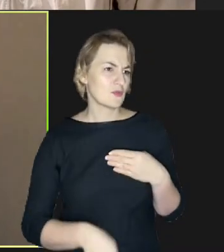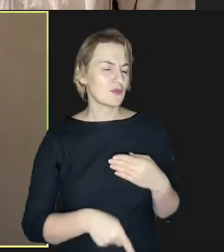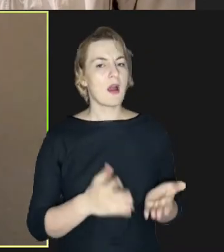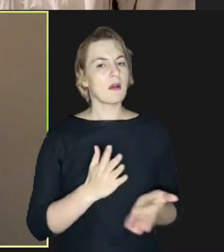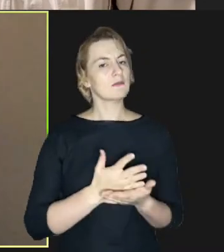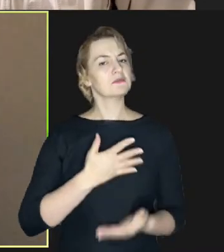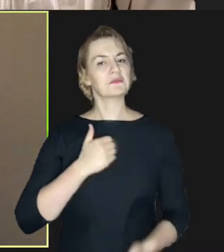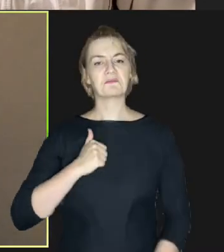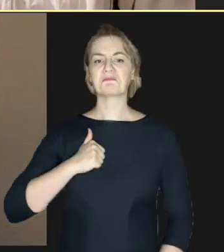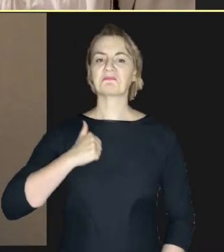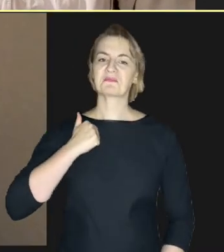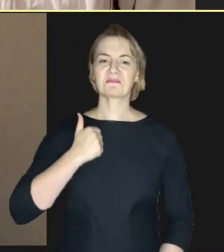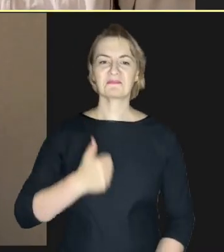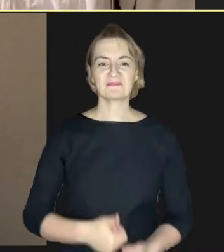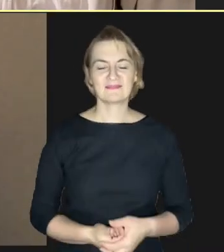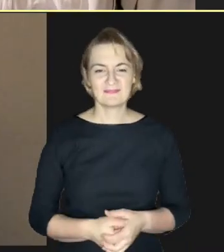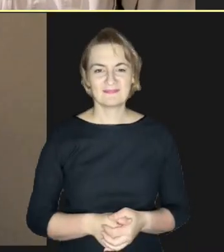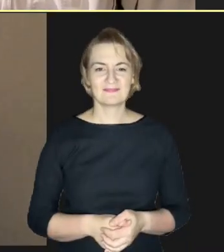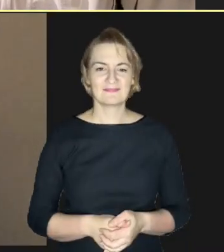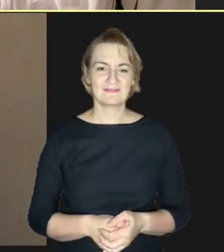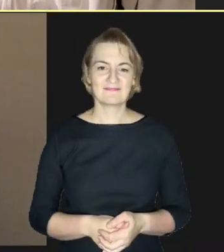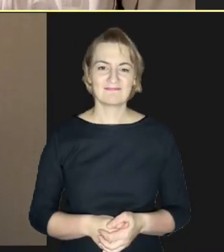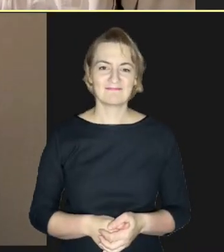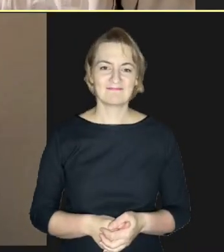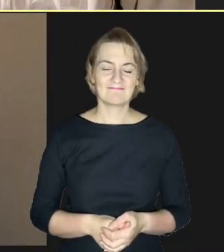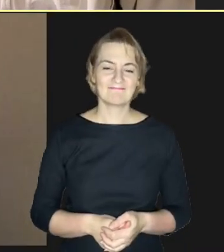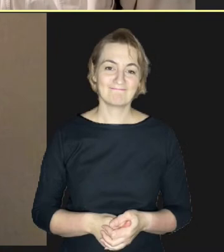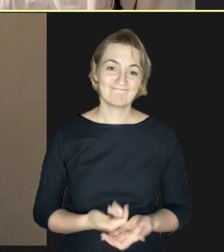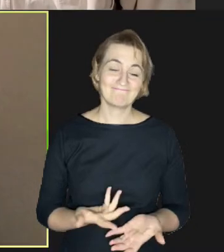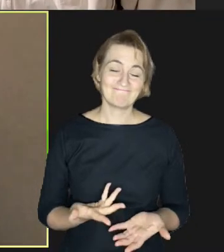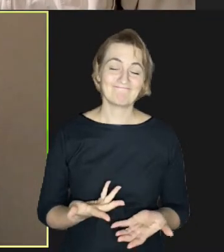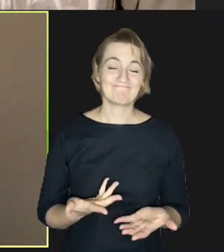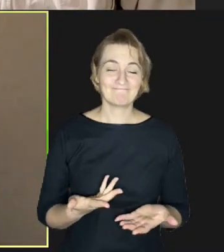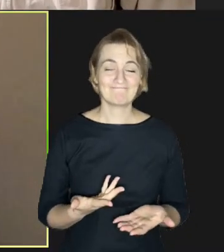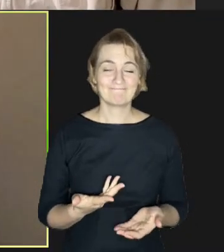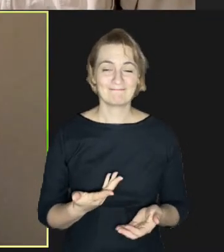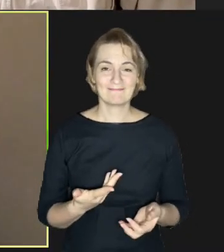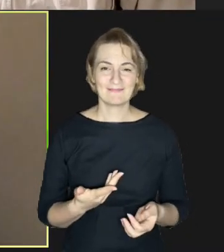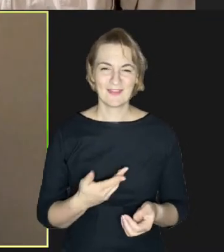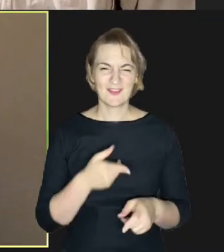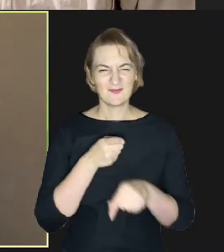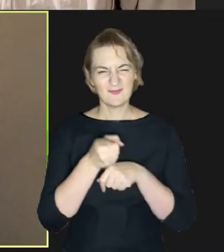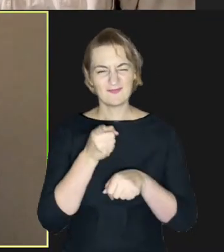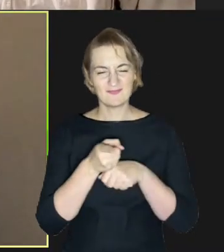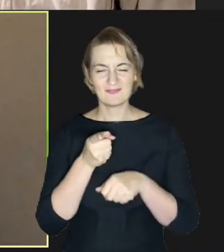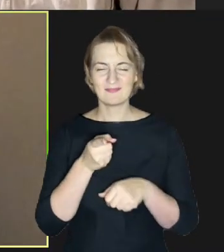tego dumny. No oczywiście to są